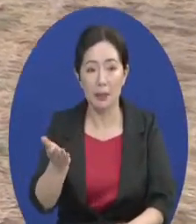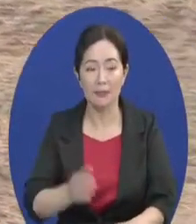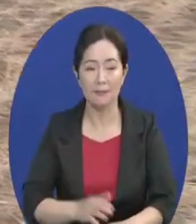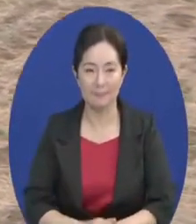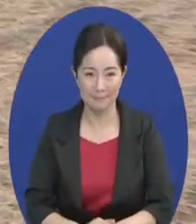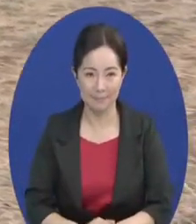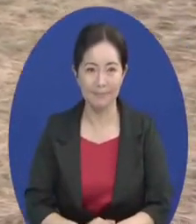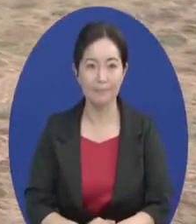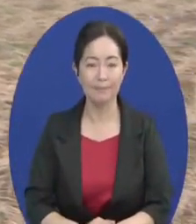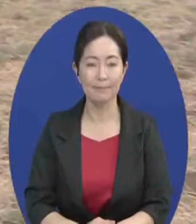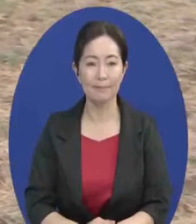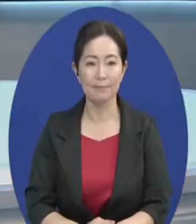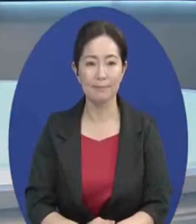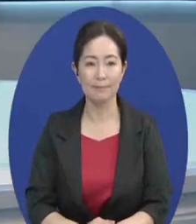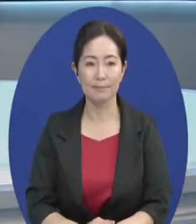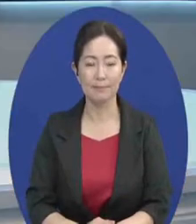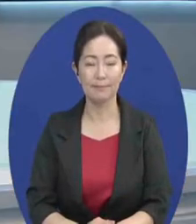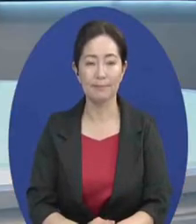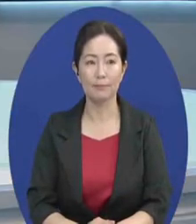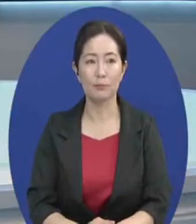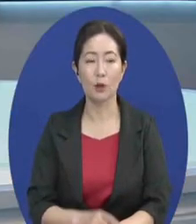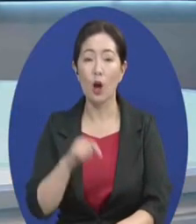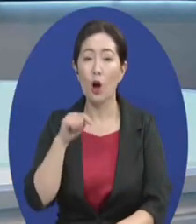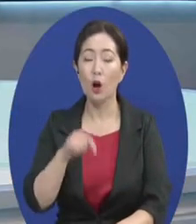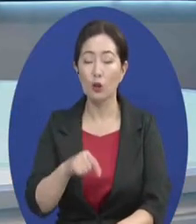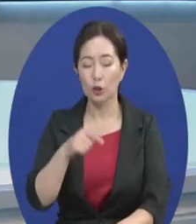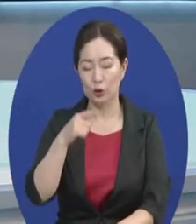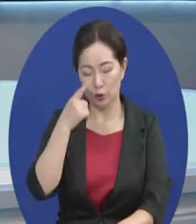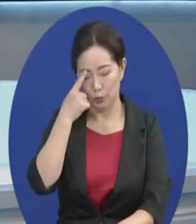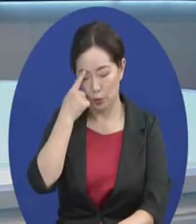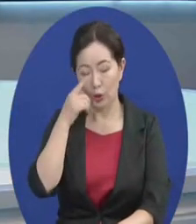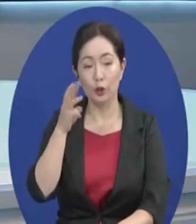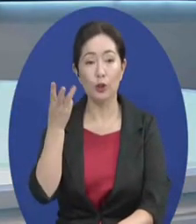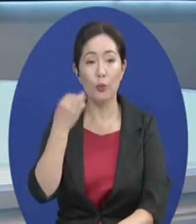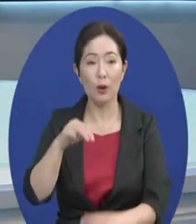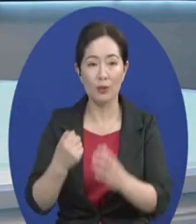Өнөөдөр үндэсний мод тарих өдөр. Энэ өдрөөр байгаль